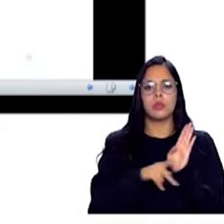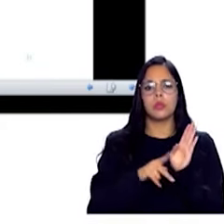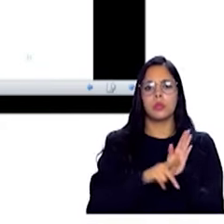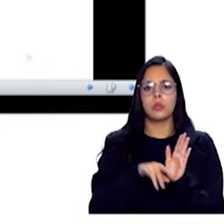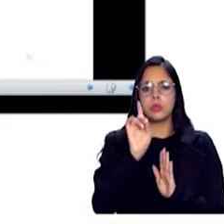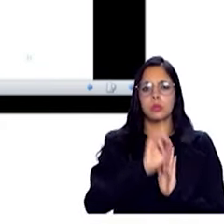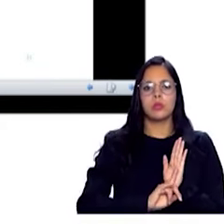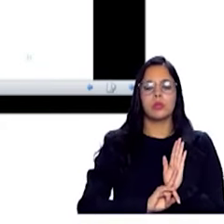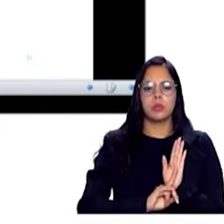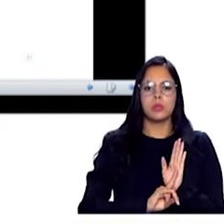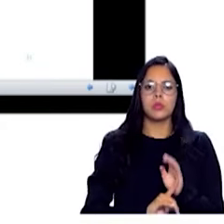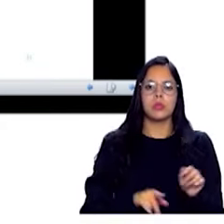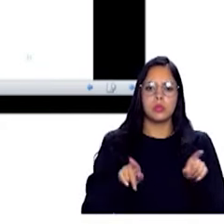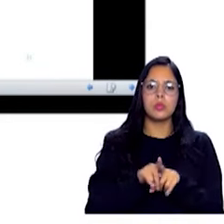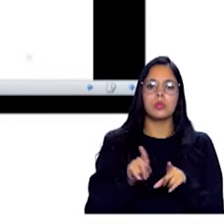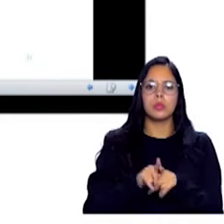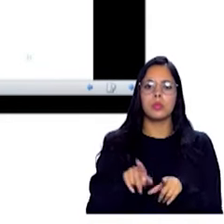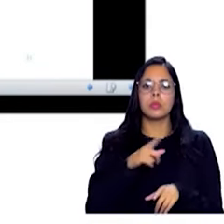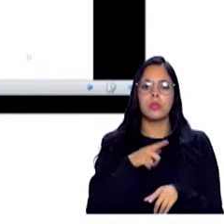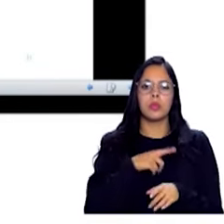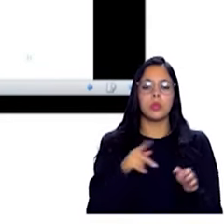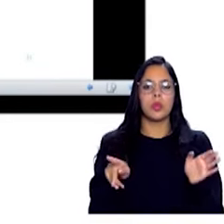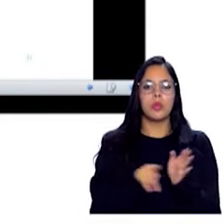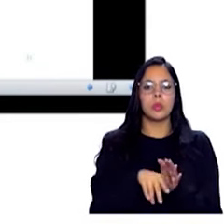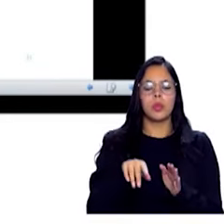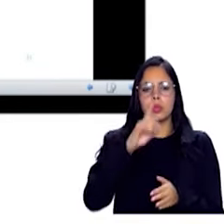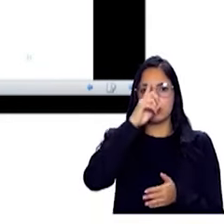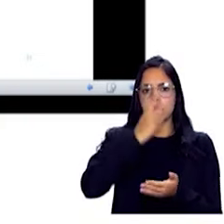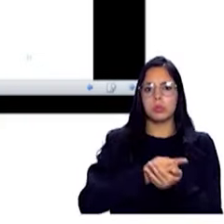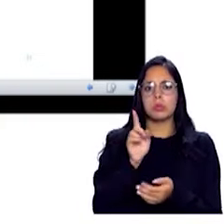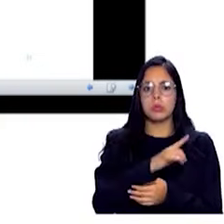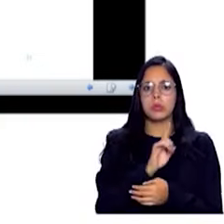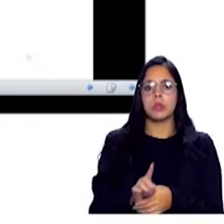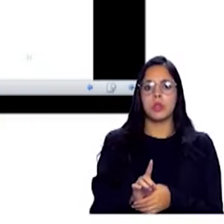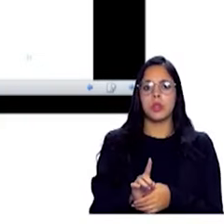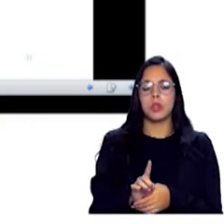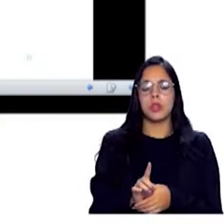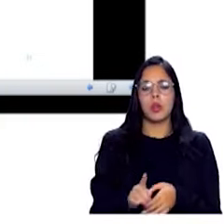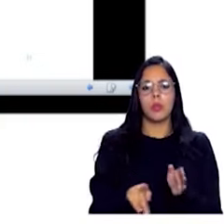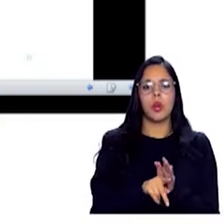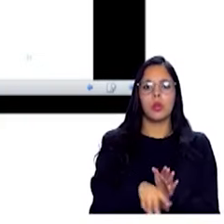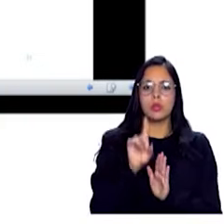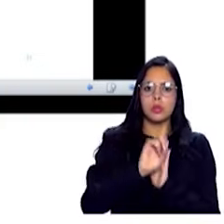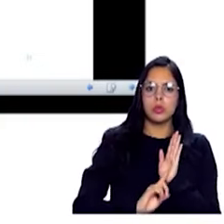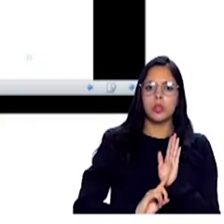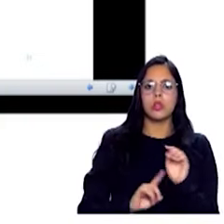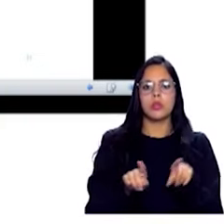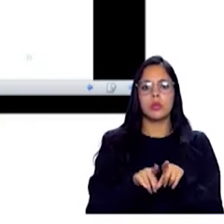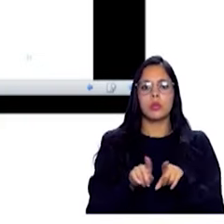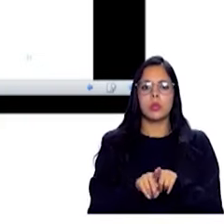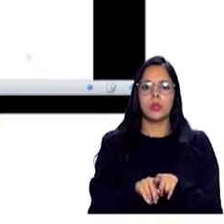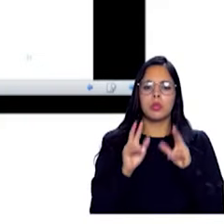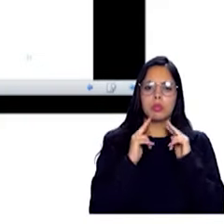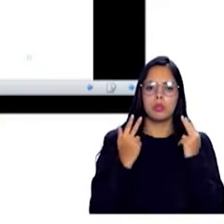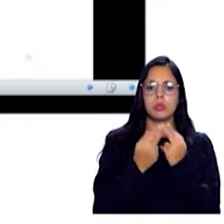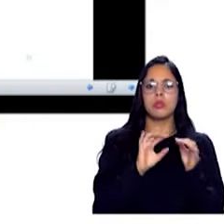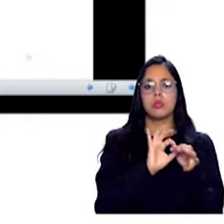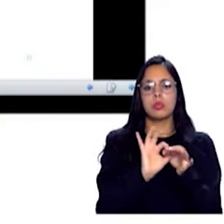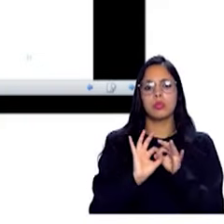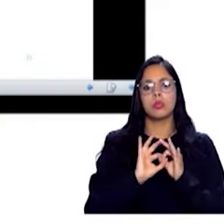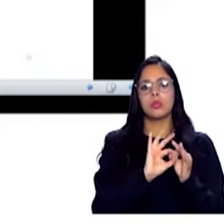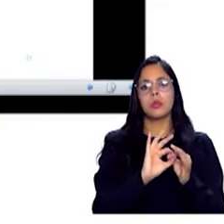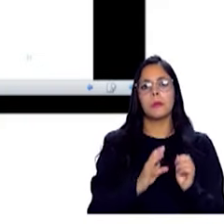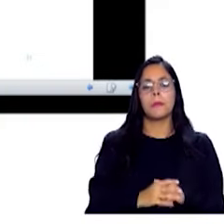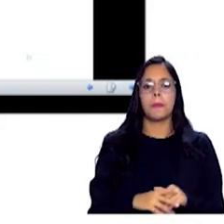la corte di cassazione puo anunciare un principio di diritto a sezione Unite ai Sensi dell'articolo 374 che vincola anche se non come